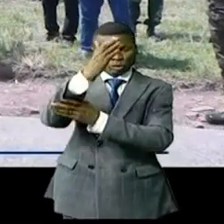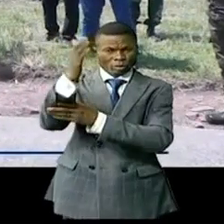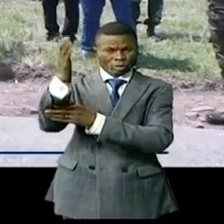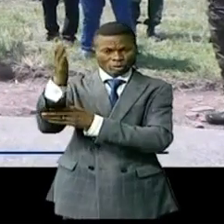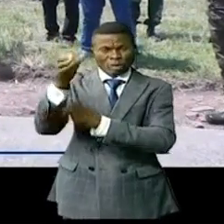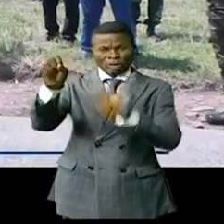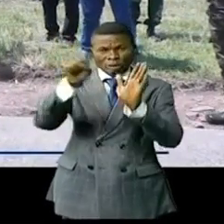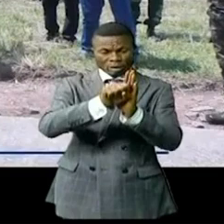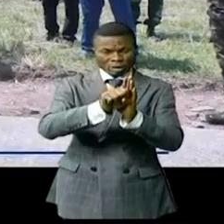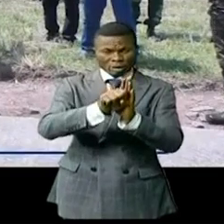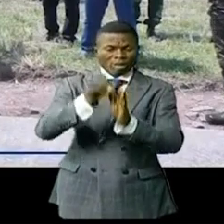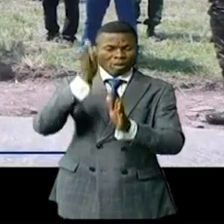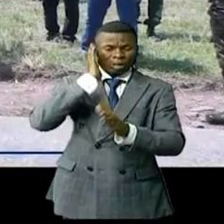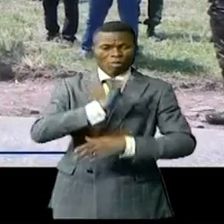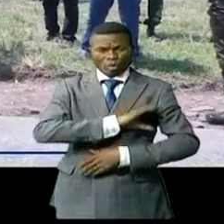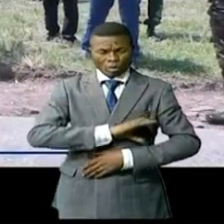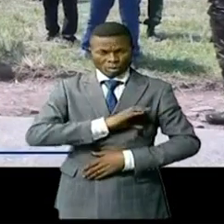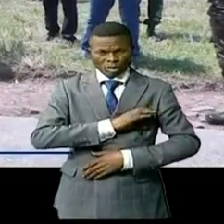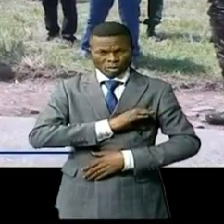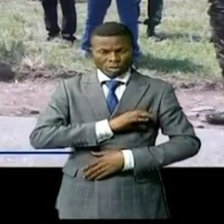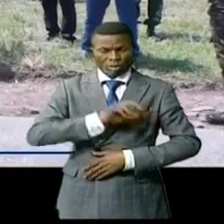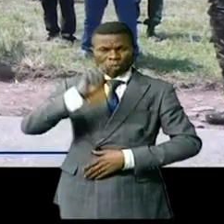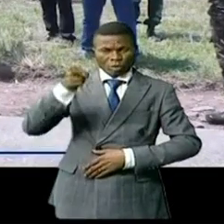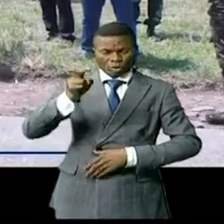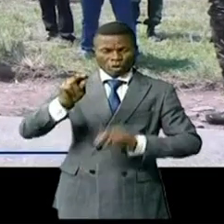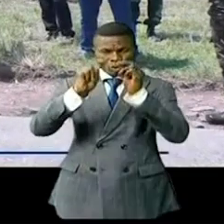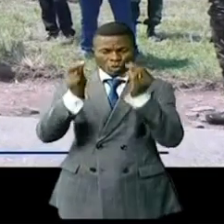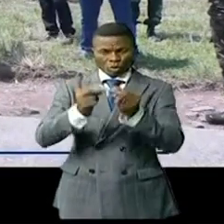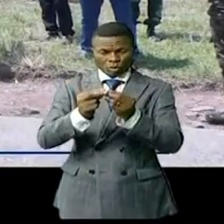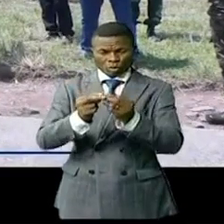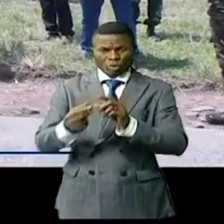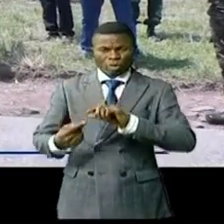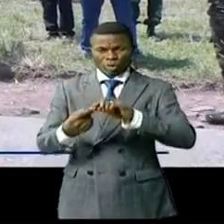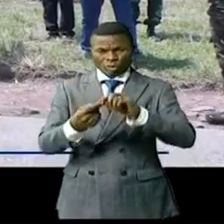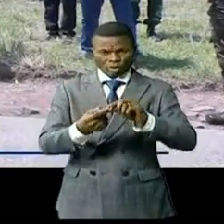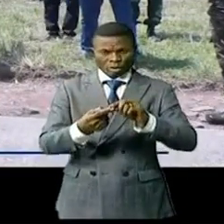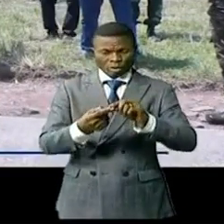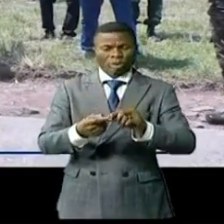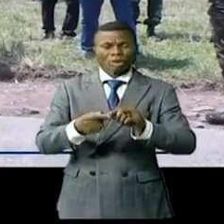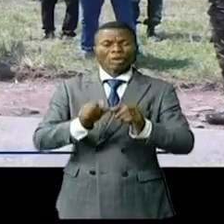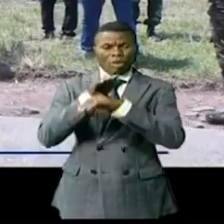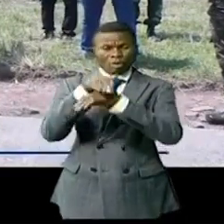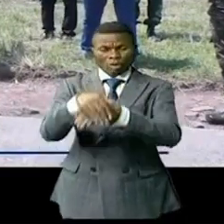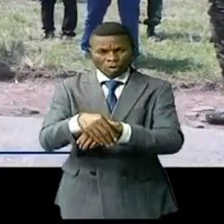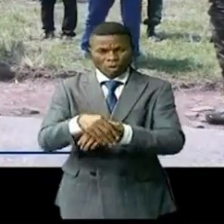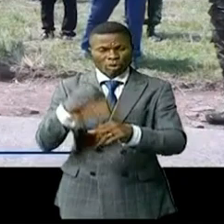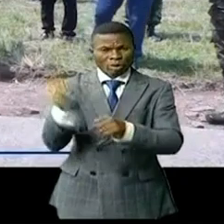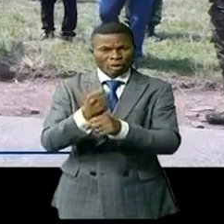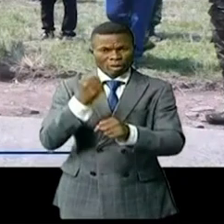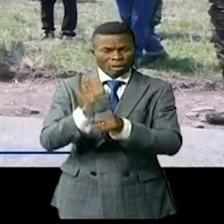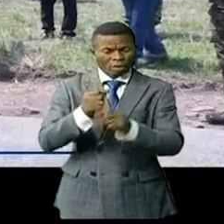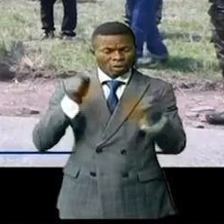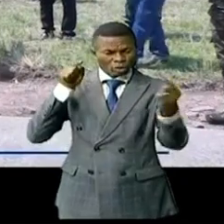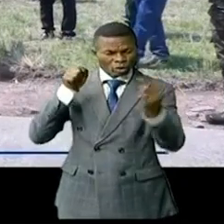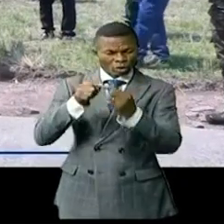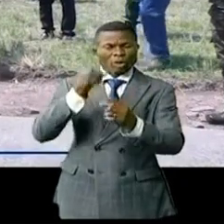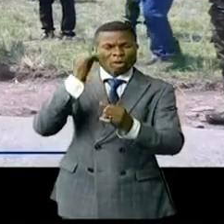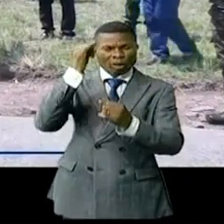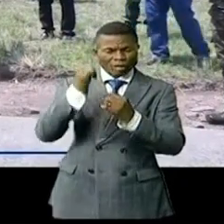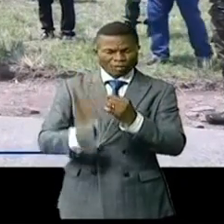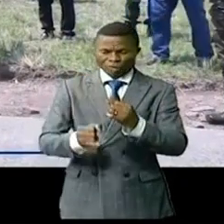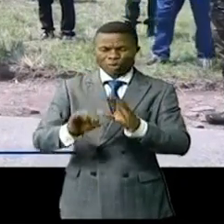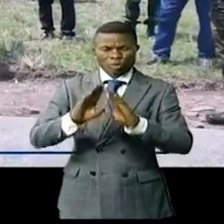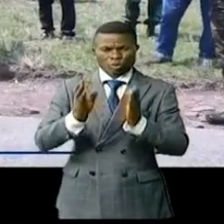de commandement du deuxième bataillon Fouma. Vous le garderez et le protégerez jusqu'au sacrifice